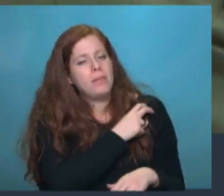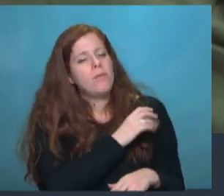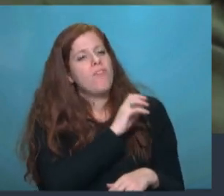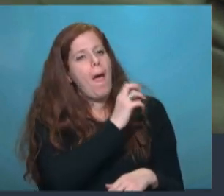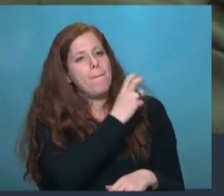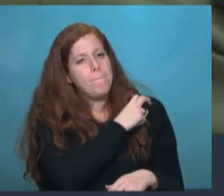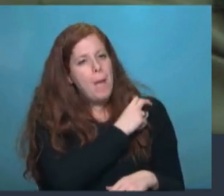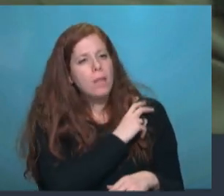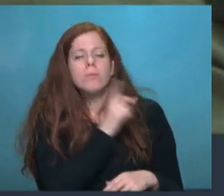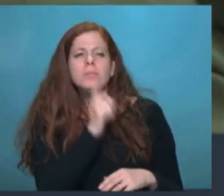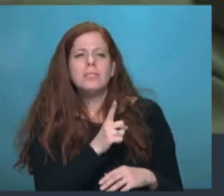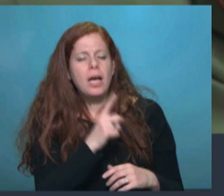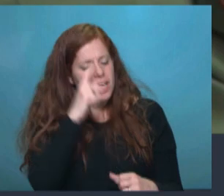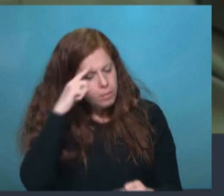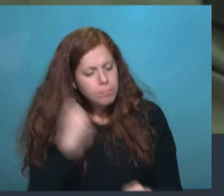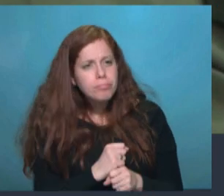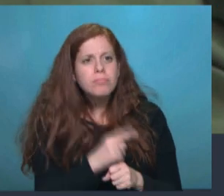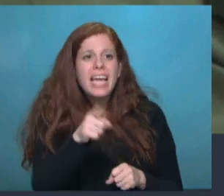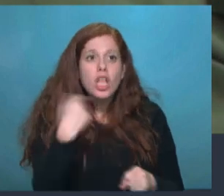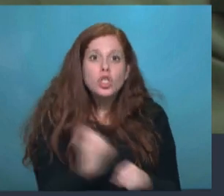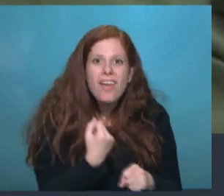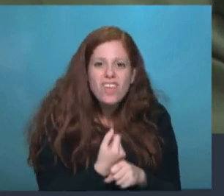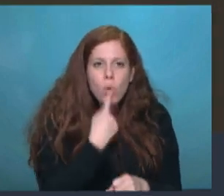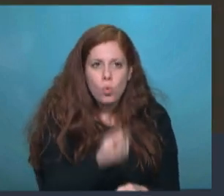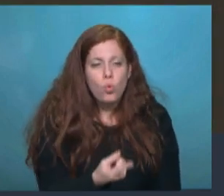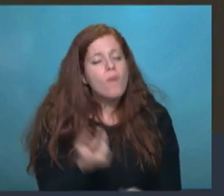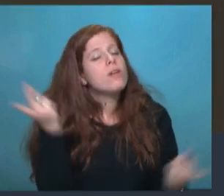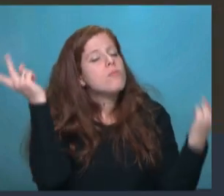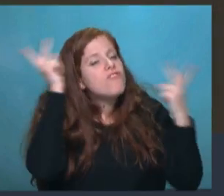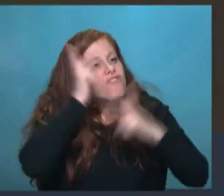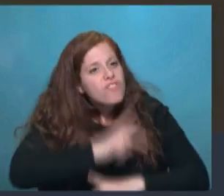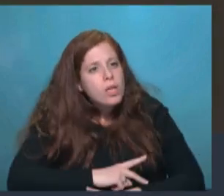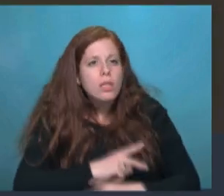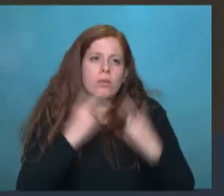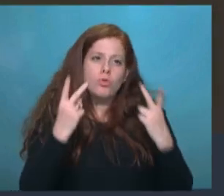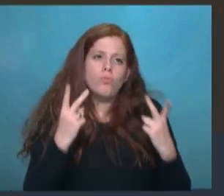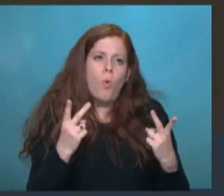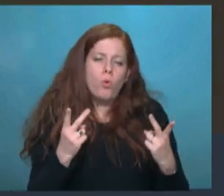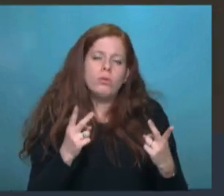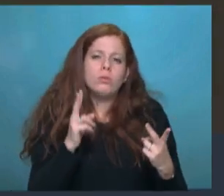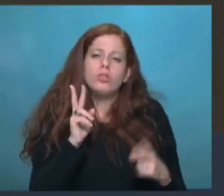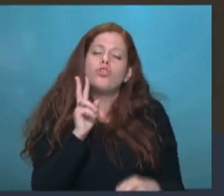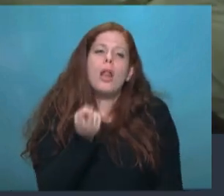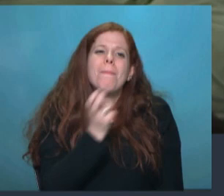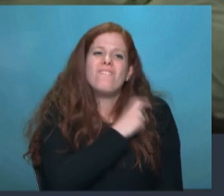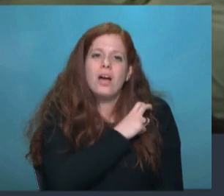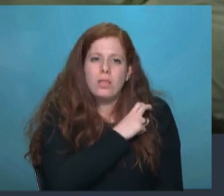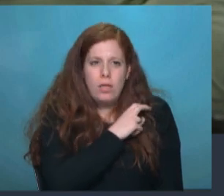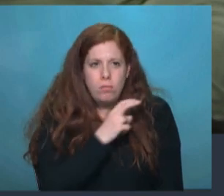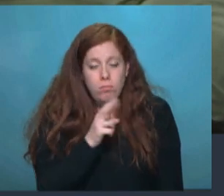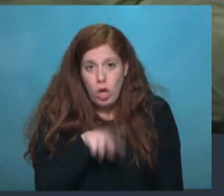לרקוע ברגליים כדי שיפעילו אותו. אני מבין את המשמעות שיש למפקדים